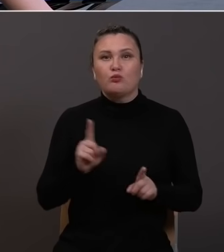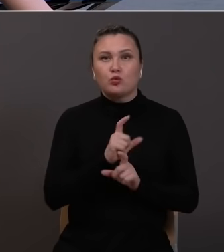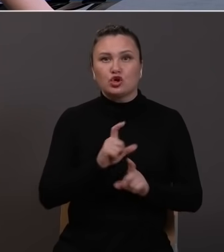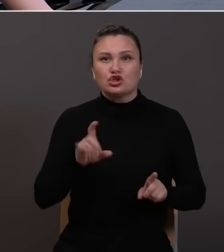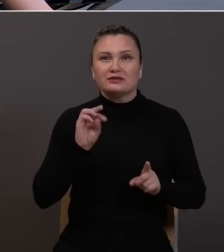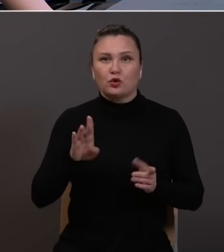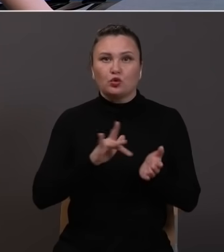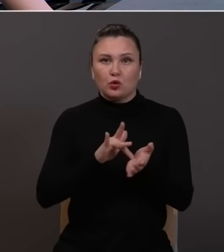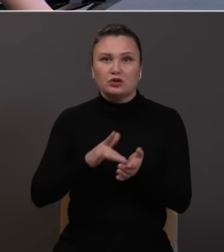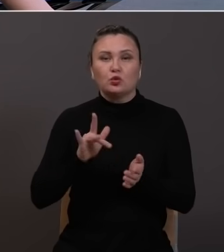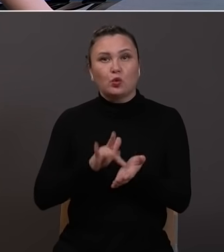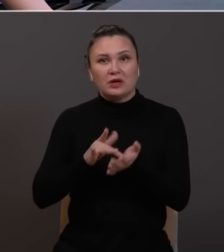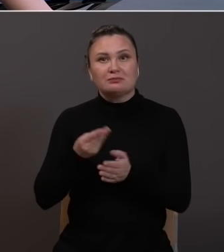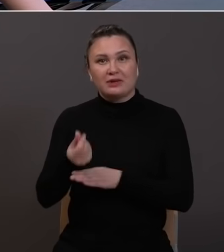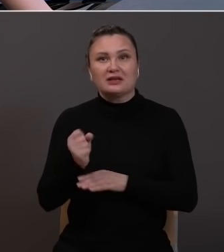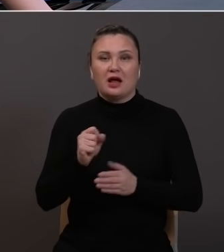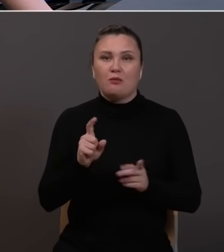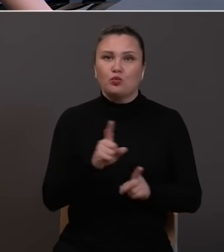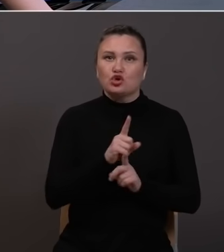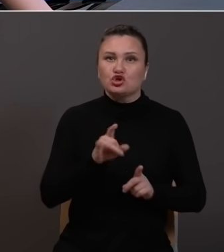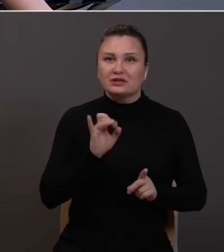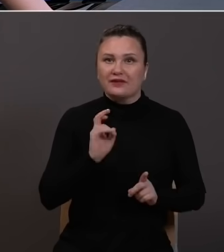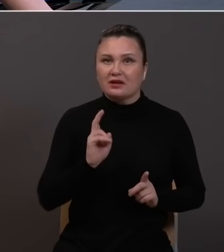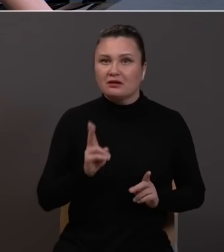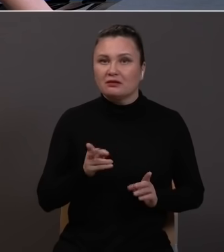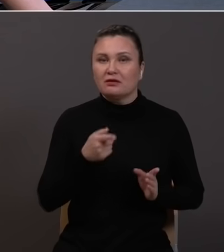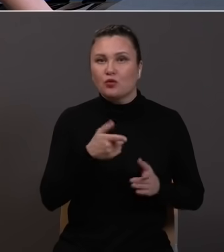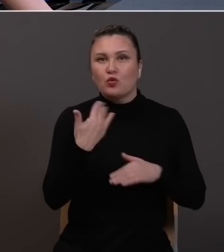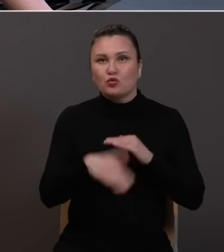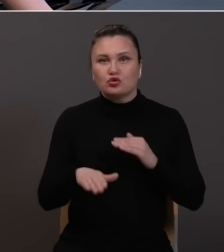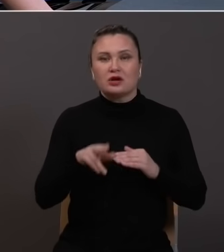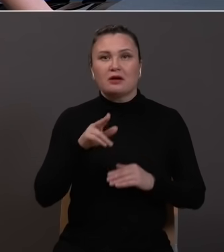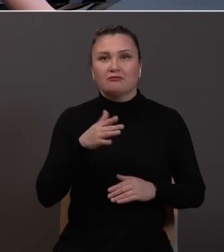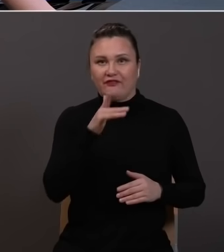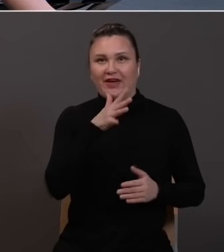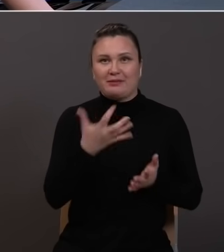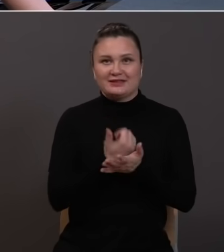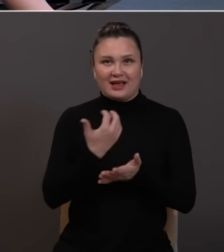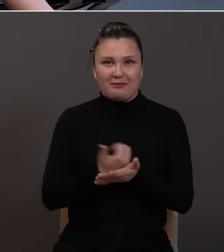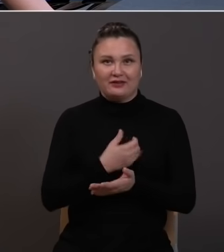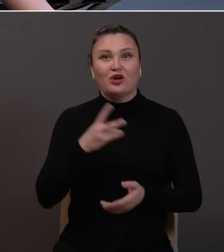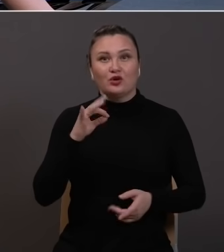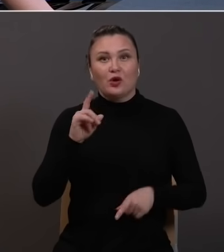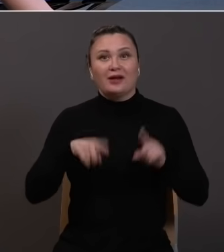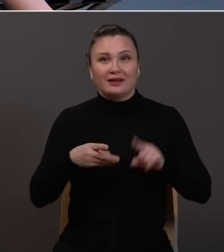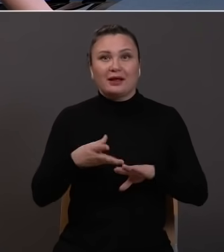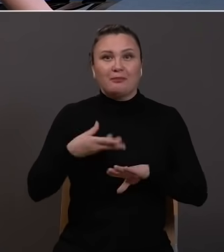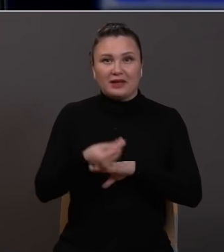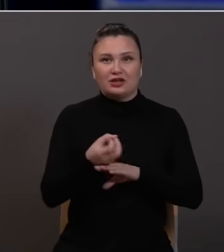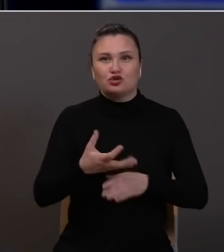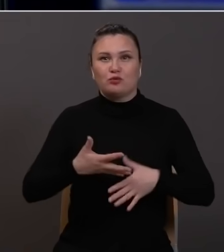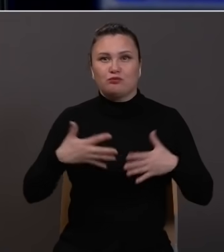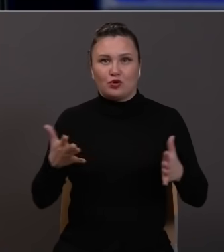от туриста? Тем, что турист платит, а путешественник... В принципе, ему уже пора зарабатывать. Но иногда платят еще больше, если проект